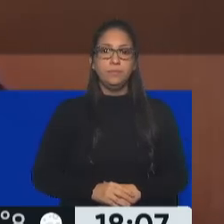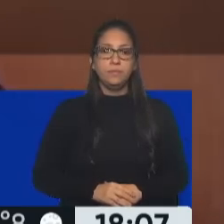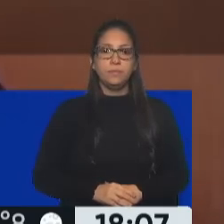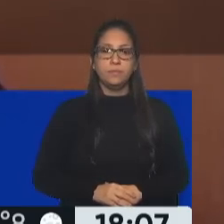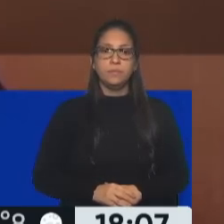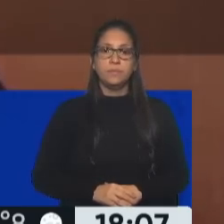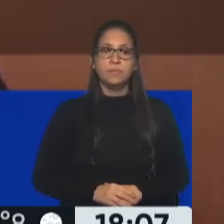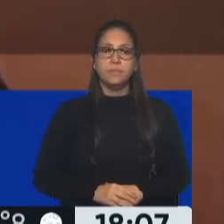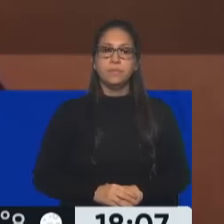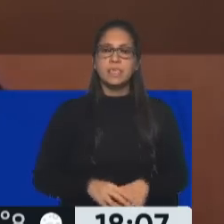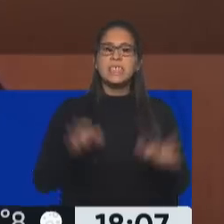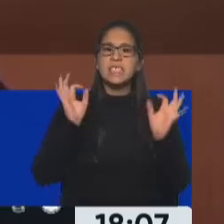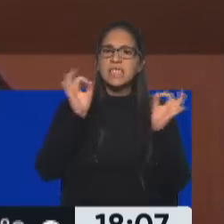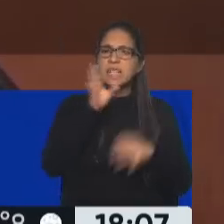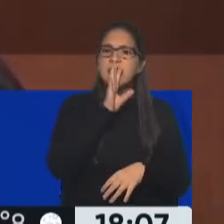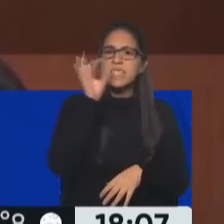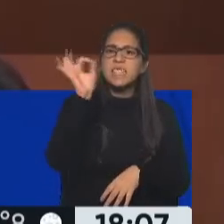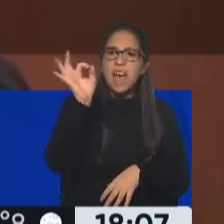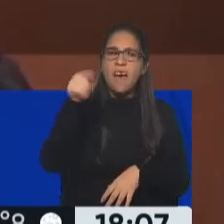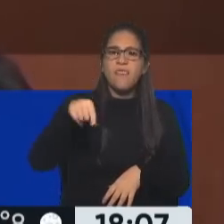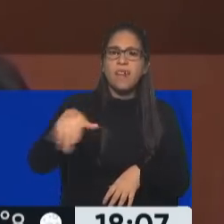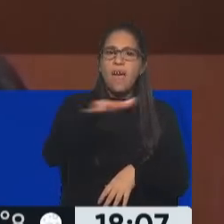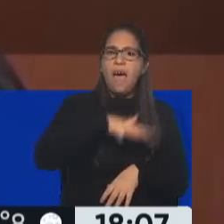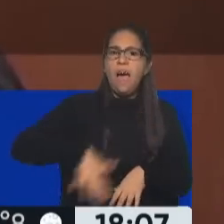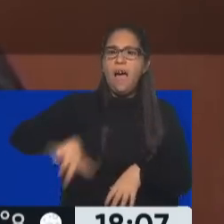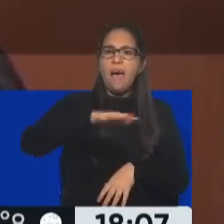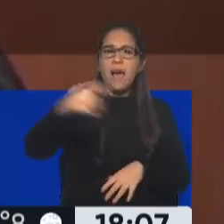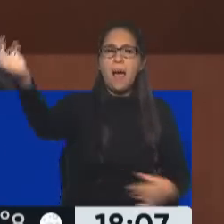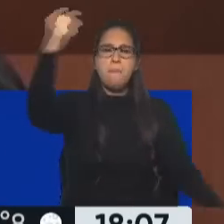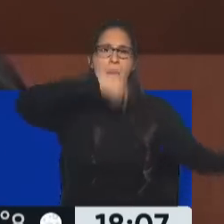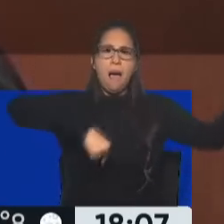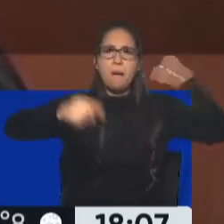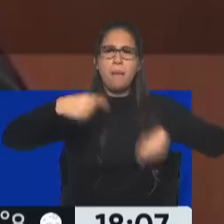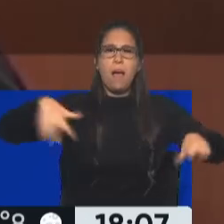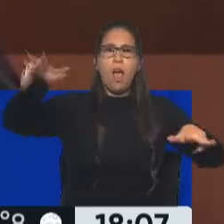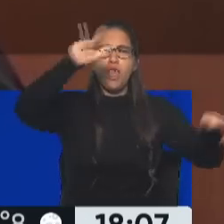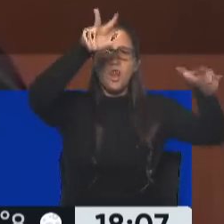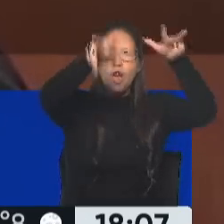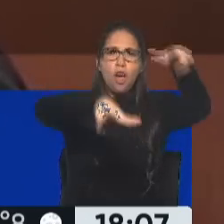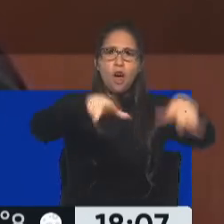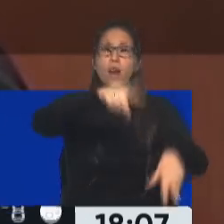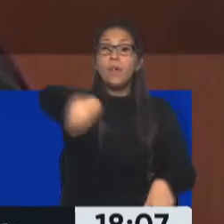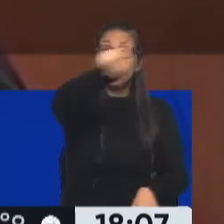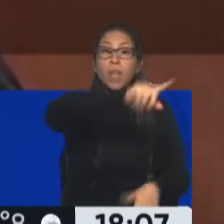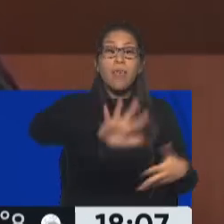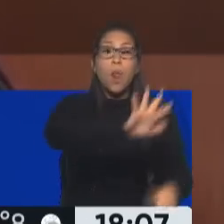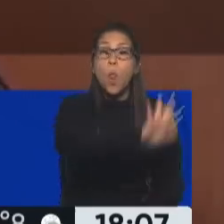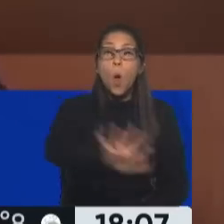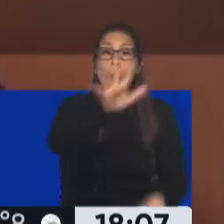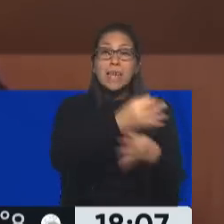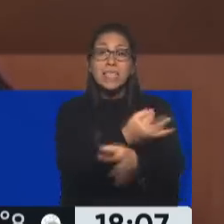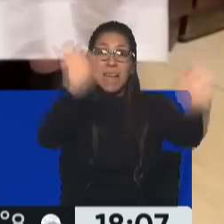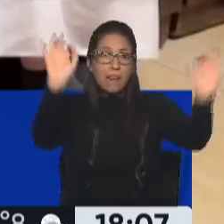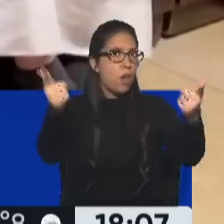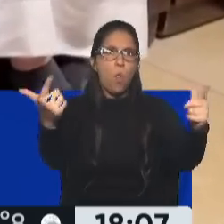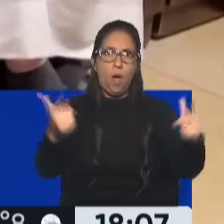وهو يعرف أنه لن يكون هناك مكان في الكيان بمنأى عن صواريخنا